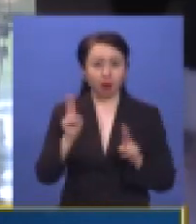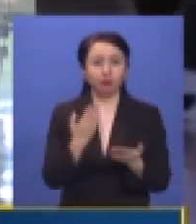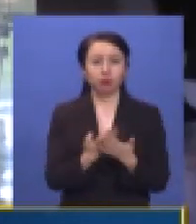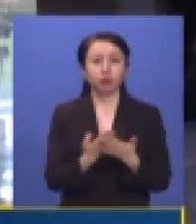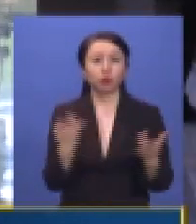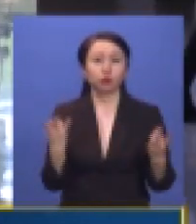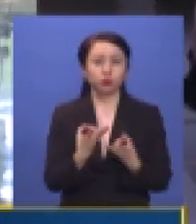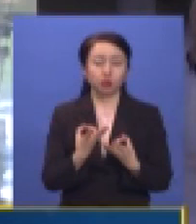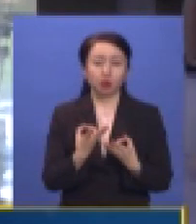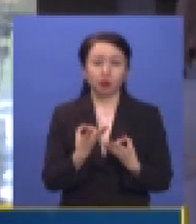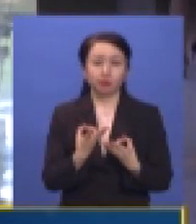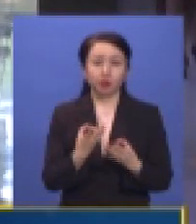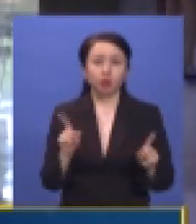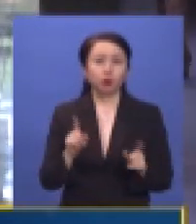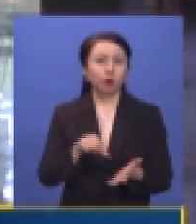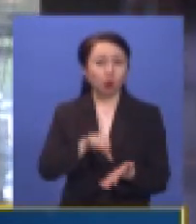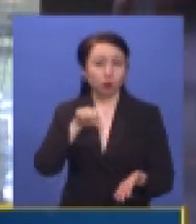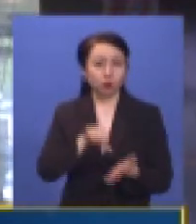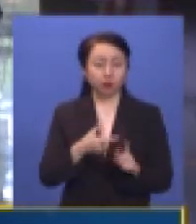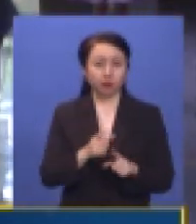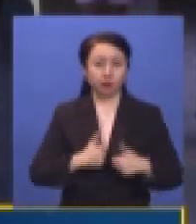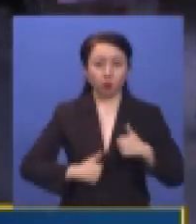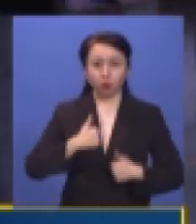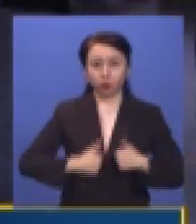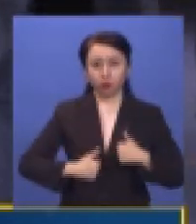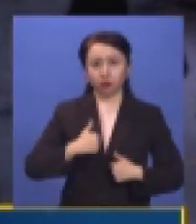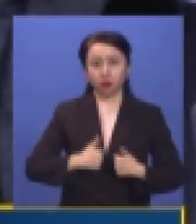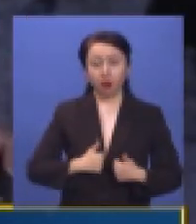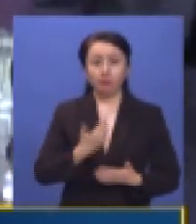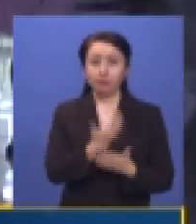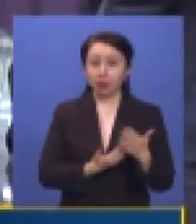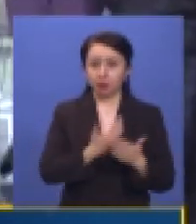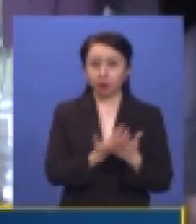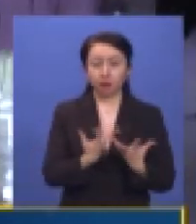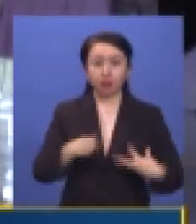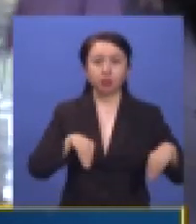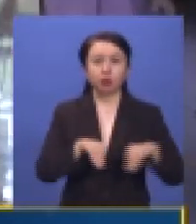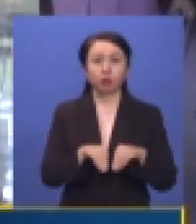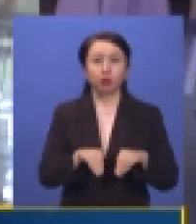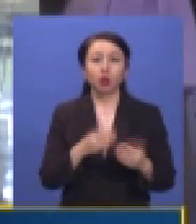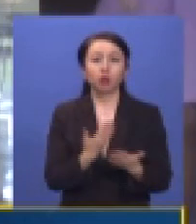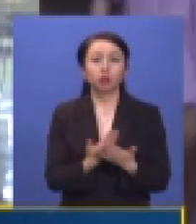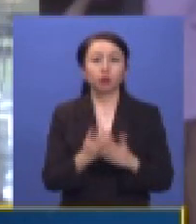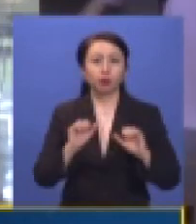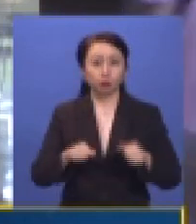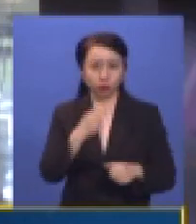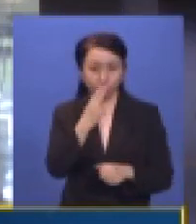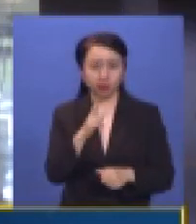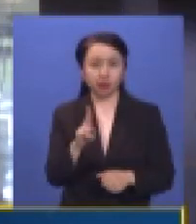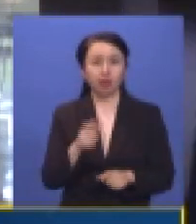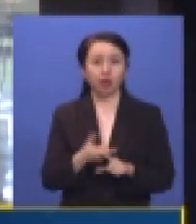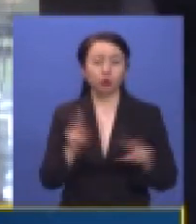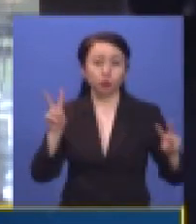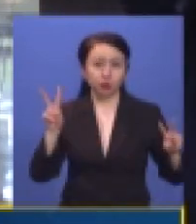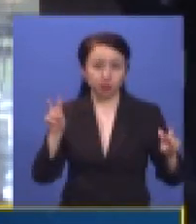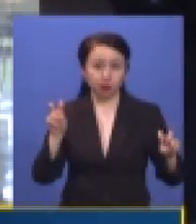чтобы принять участие в данном конкурсе. Посоветовали с семьей, что мы можем показать, как мы можем эту